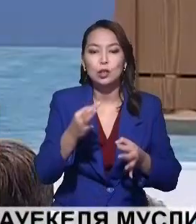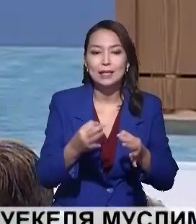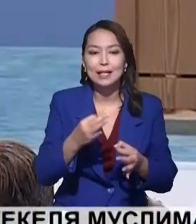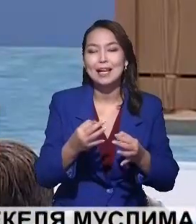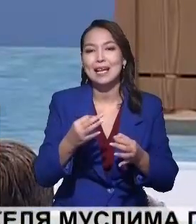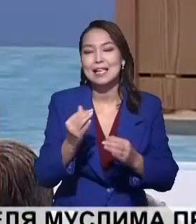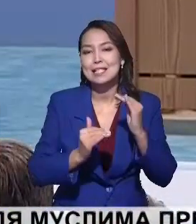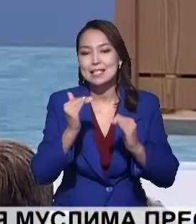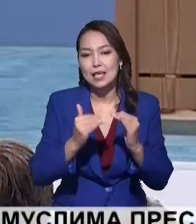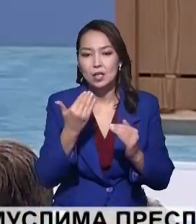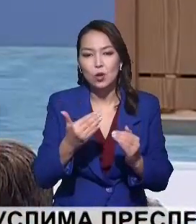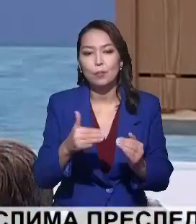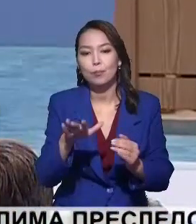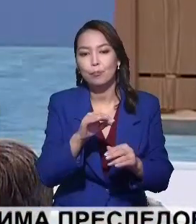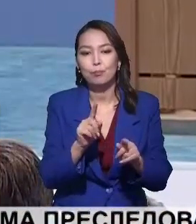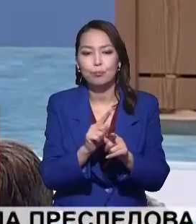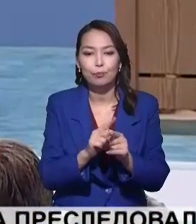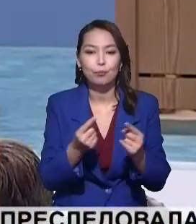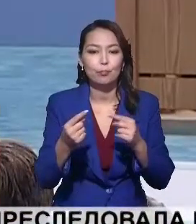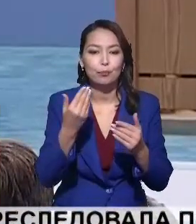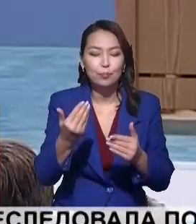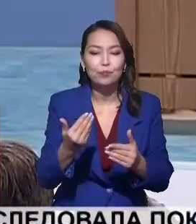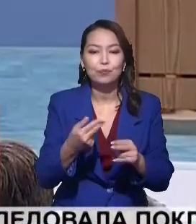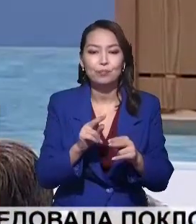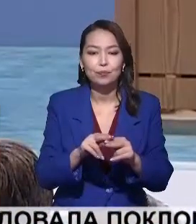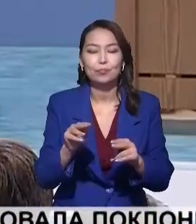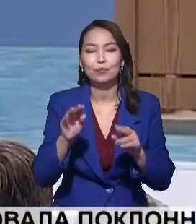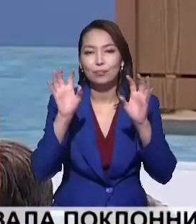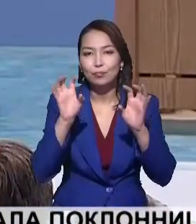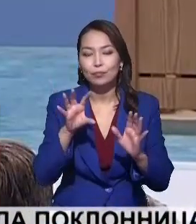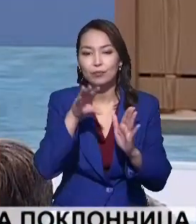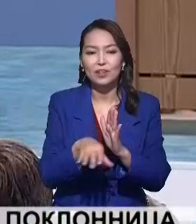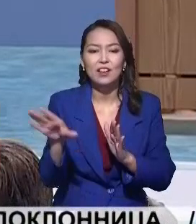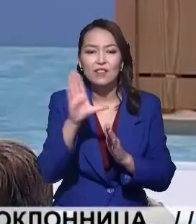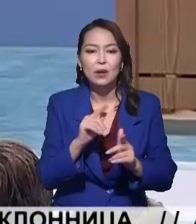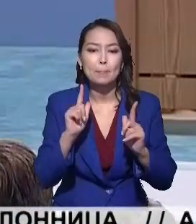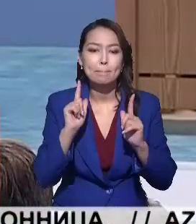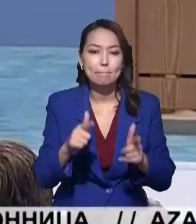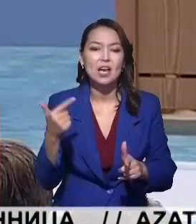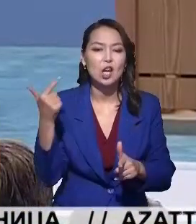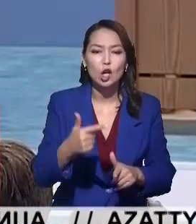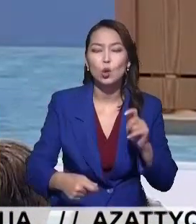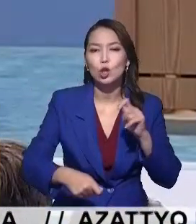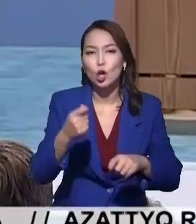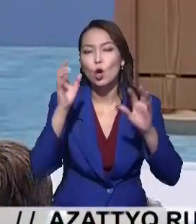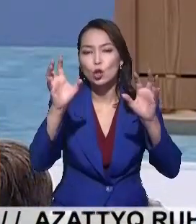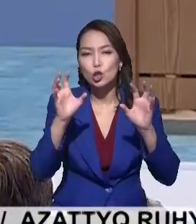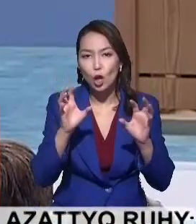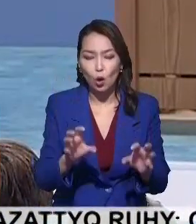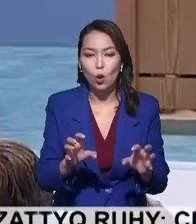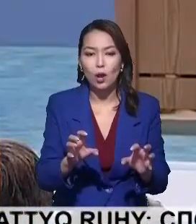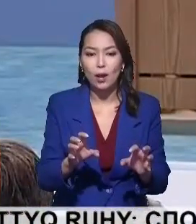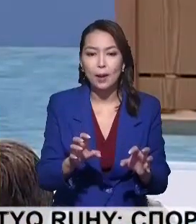этических норм. Недавно вступили в силу поправки, согласно которым все грубые нарушения законности